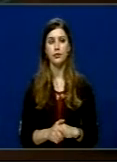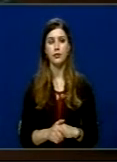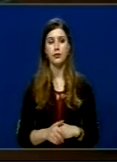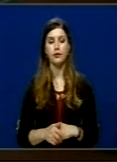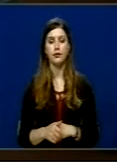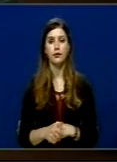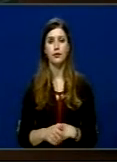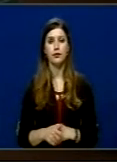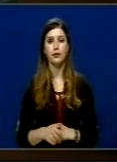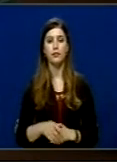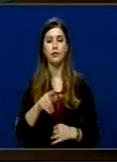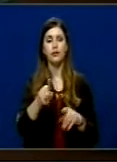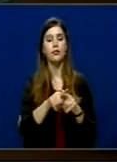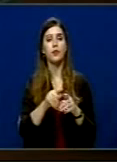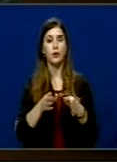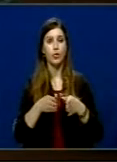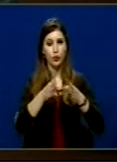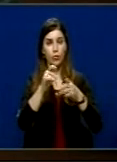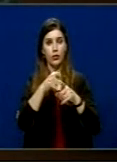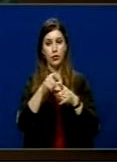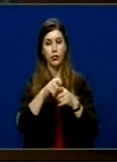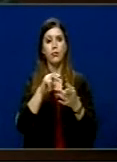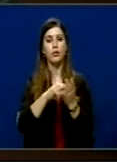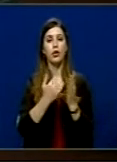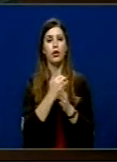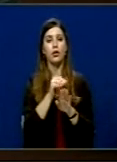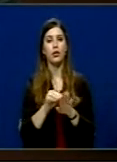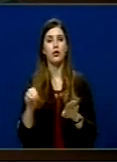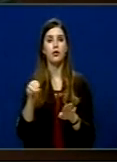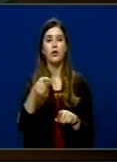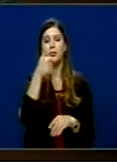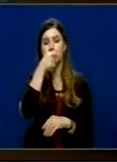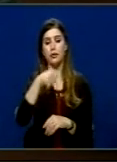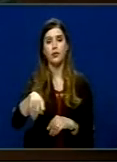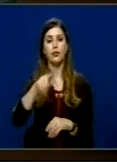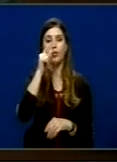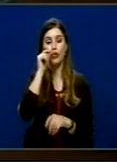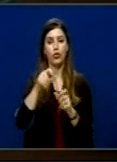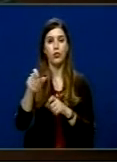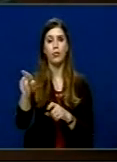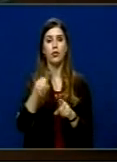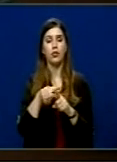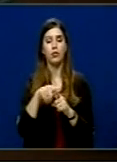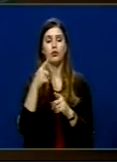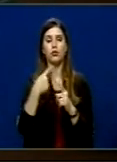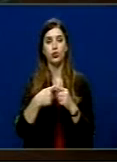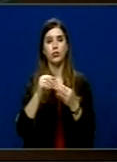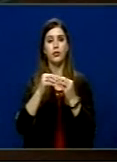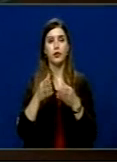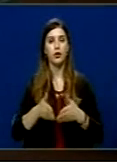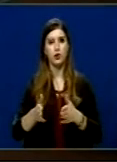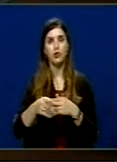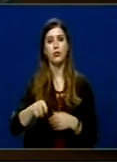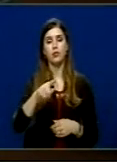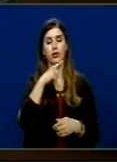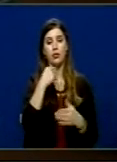shmang trasen e rrugës ekzistuese. Banorët dhe afaristët e kësaj zone kanë shqetësimin se me devijimin e